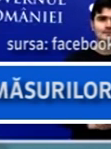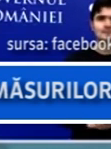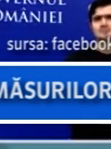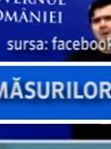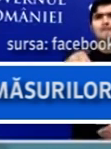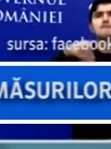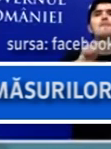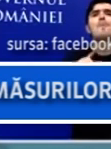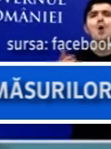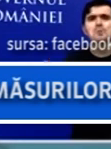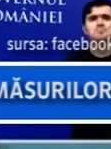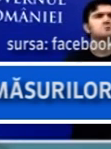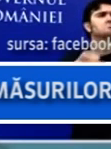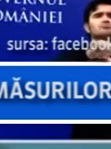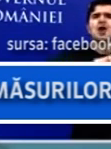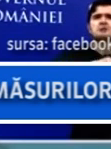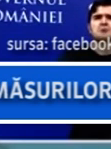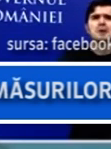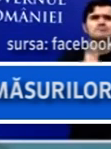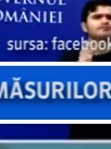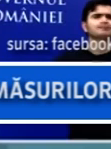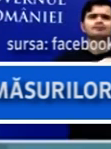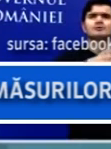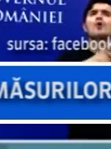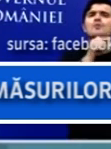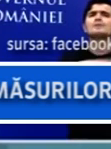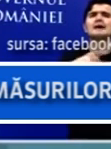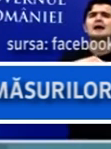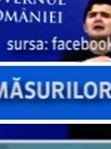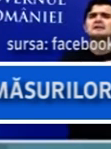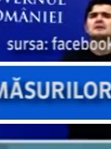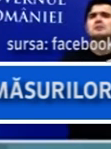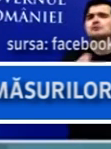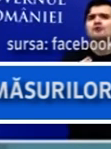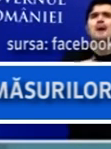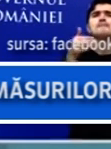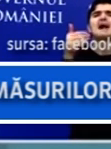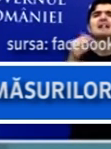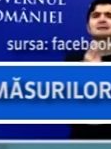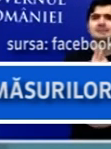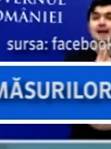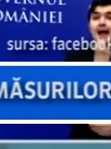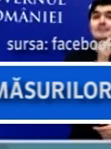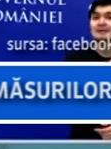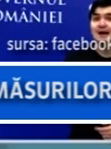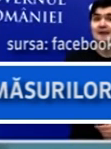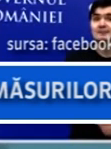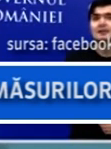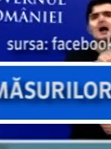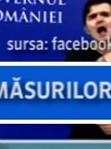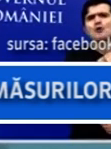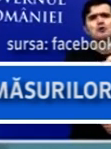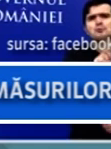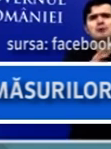mall-uri, în centrele comerciale, unde existau în interior magazine alimentare, ele erau